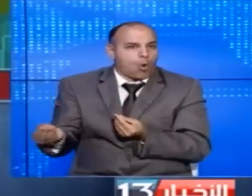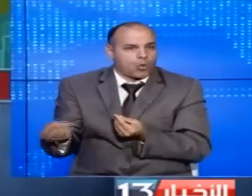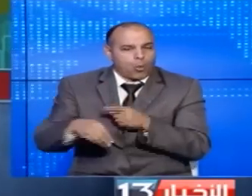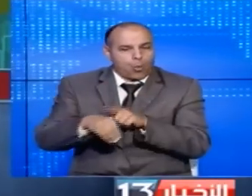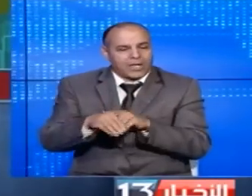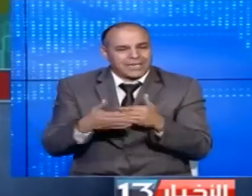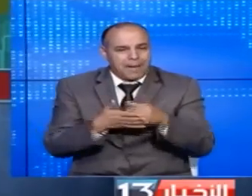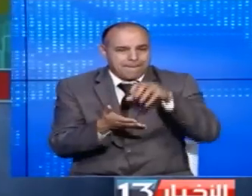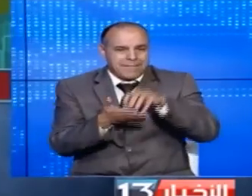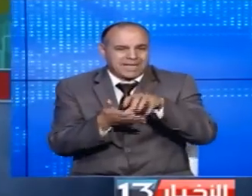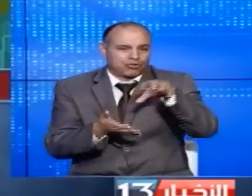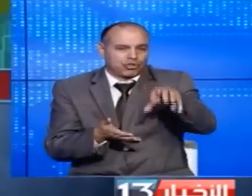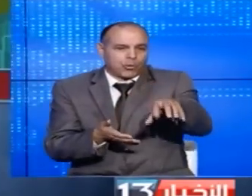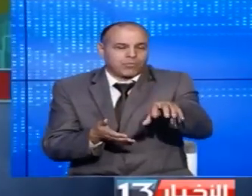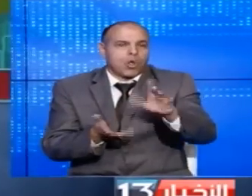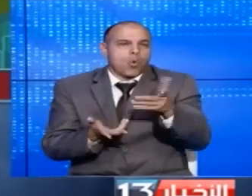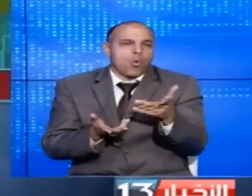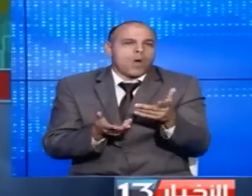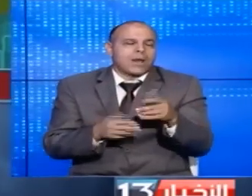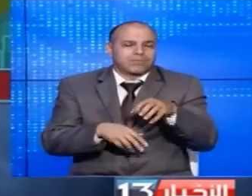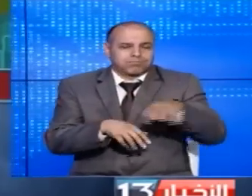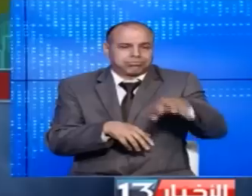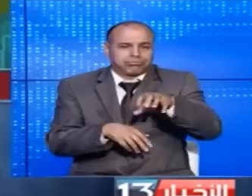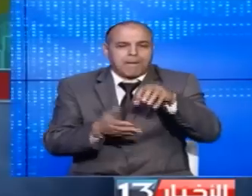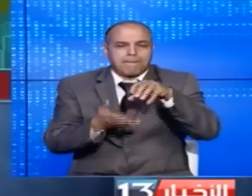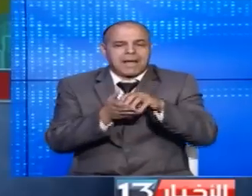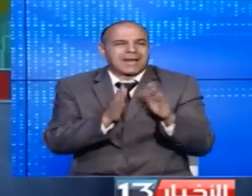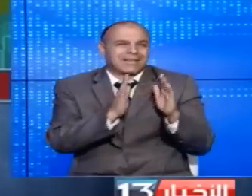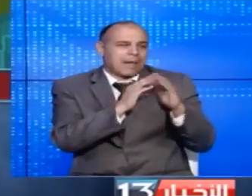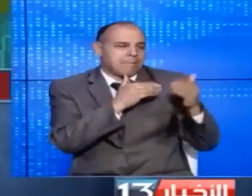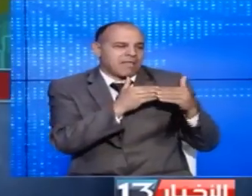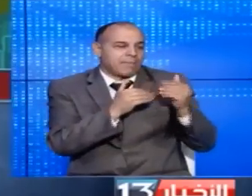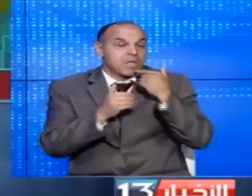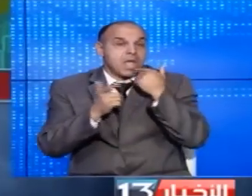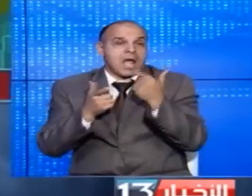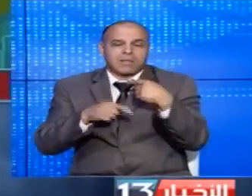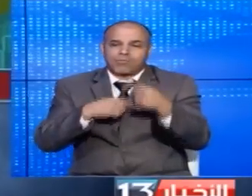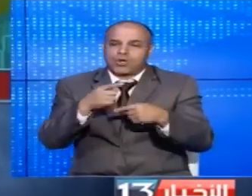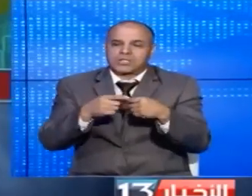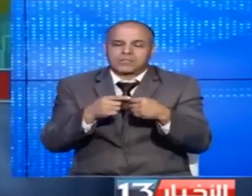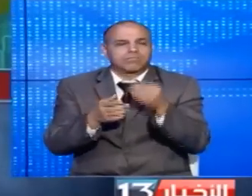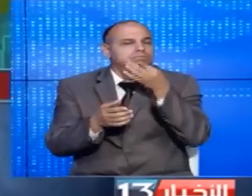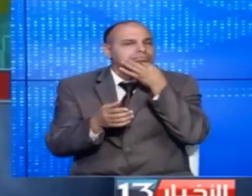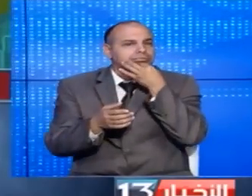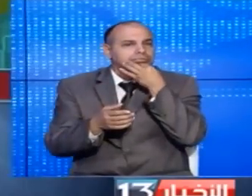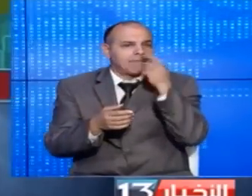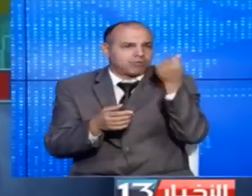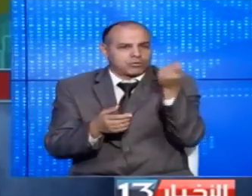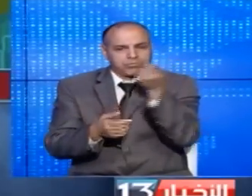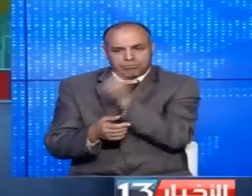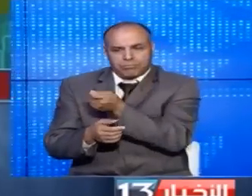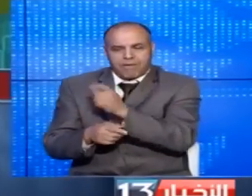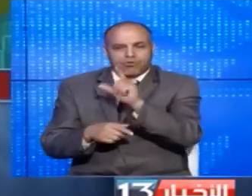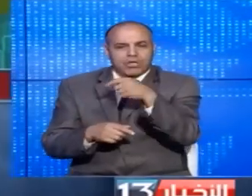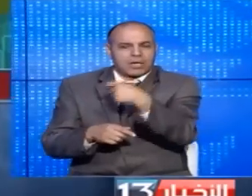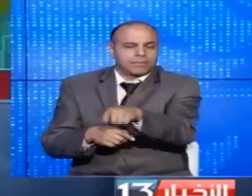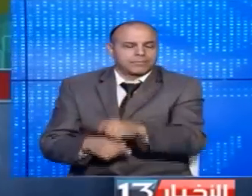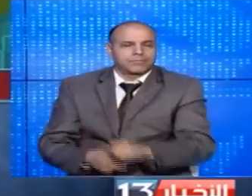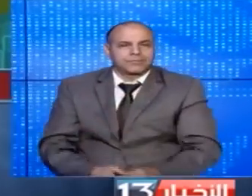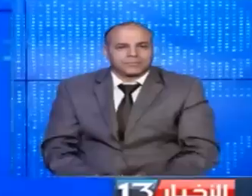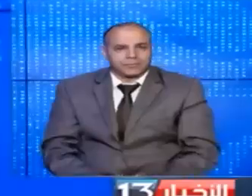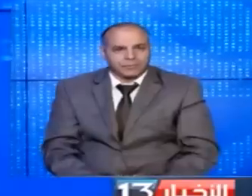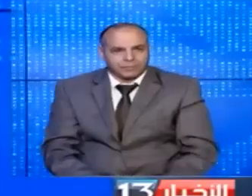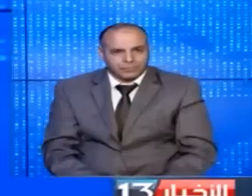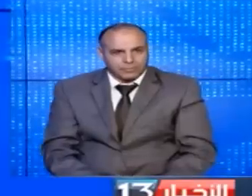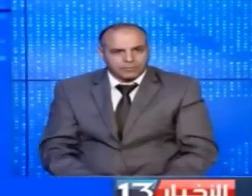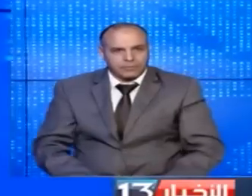بأقرب مركز جهوي أو محلي لمقر الإقامة، وذلك لمواصلة الانتفاع بصرف الجراية.